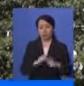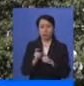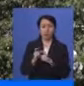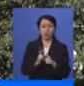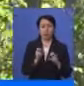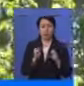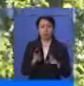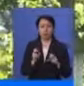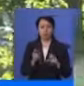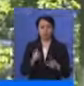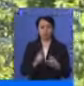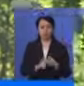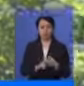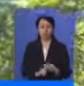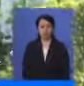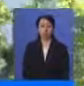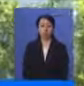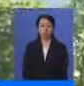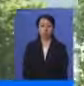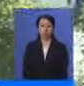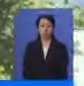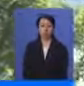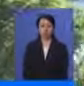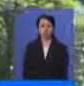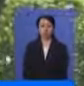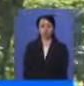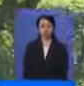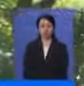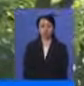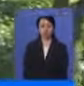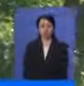опасным вирусом. Екатерина Белоусова, Манжол Нуртазин, Самат Исенгалиев, служба новостей.